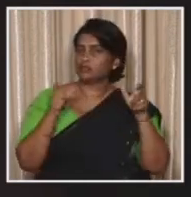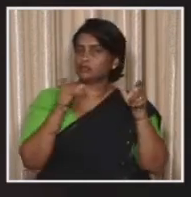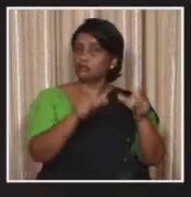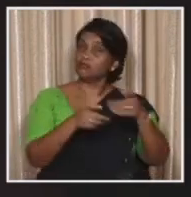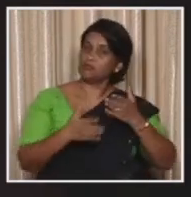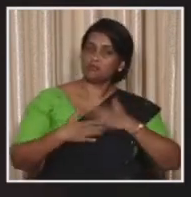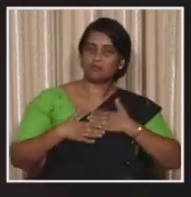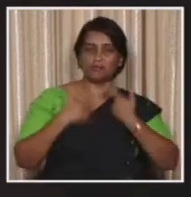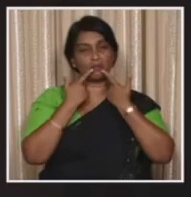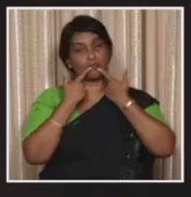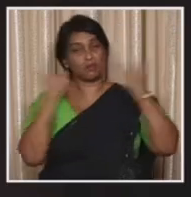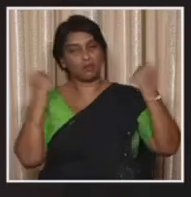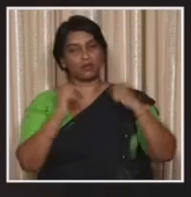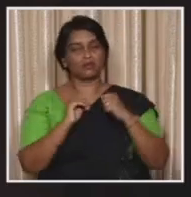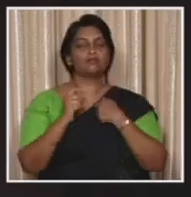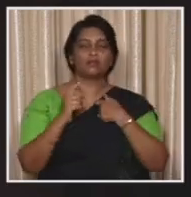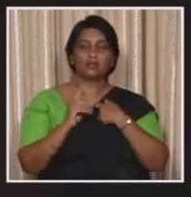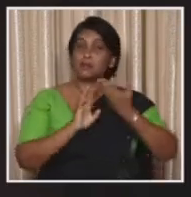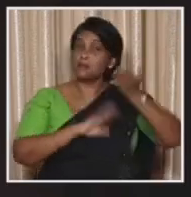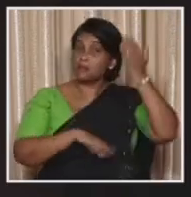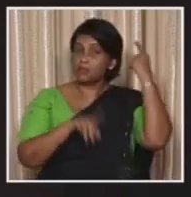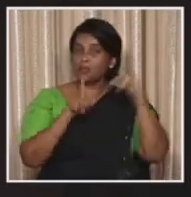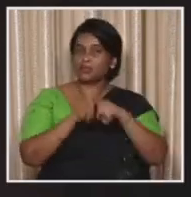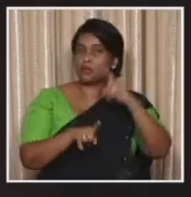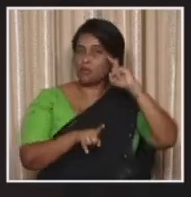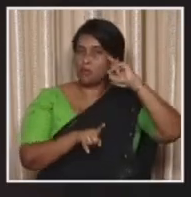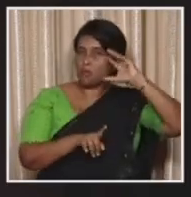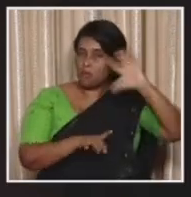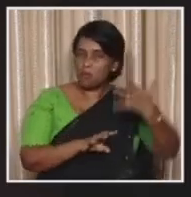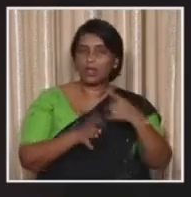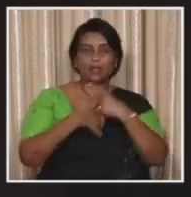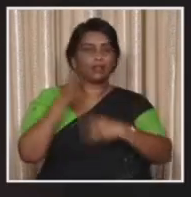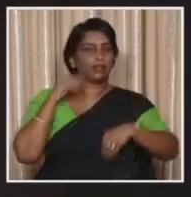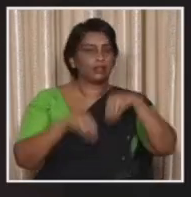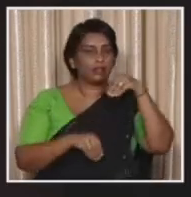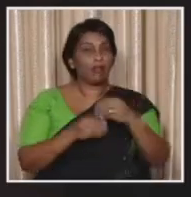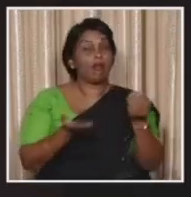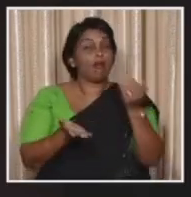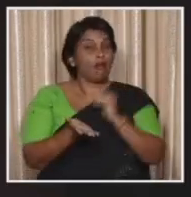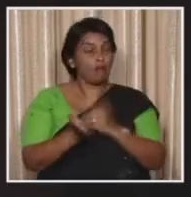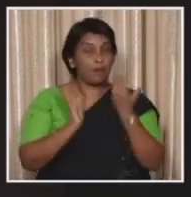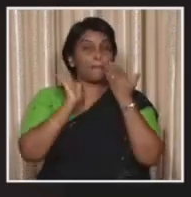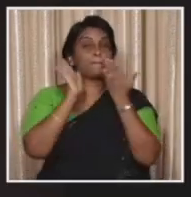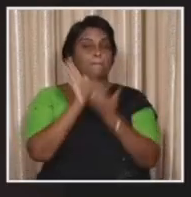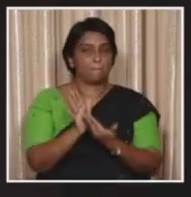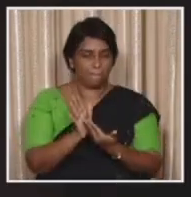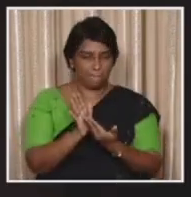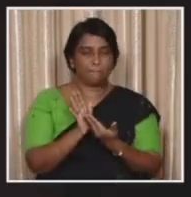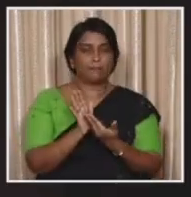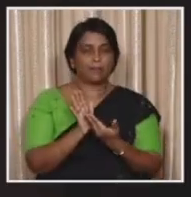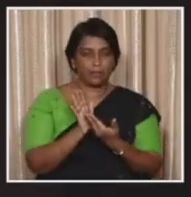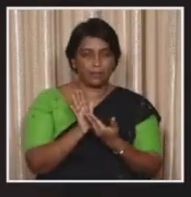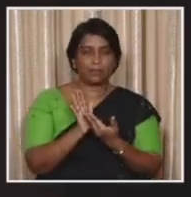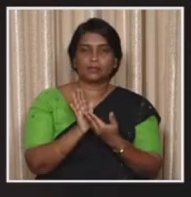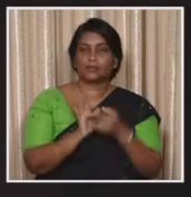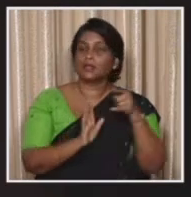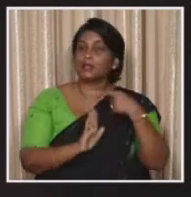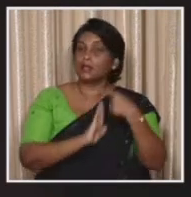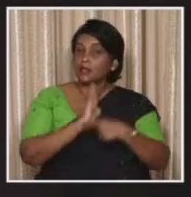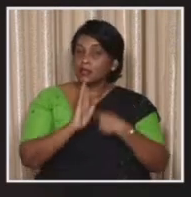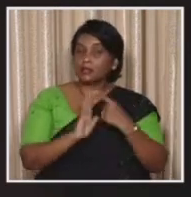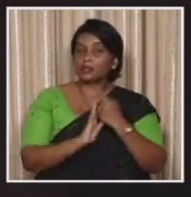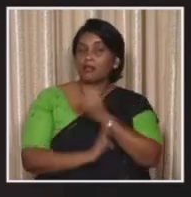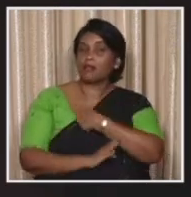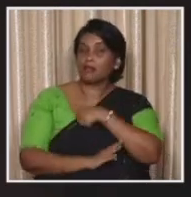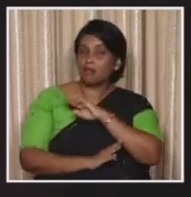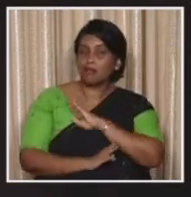තමයි චණ්ඩියෝ කියලා හිතාගෙන ඉන්න පරණ ගොම්පාට දේශපාලනය ආයි උලුප්පල දාගෙන මේ රටේ